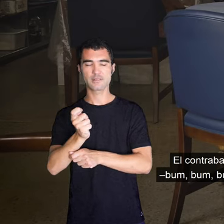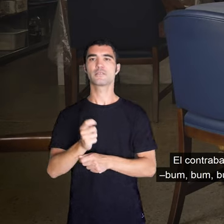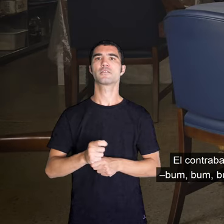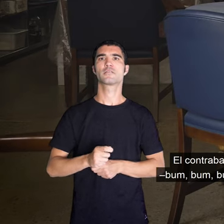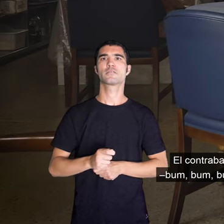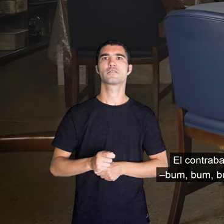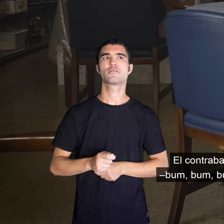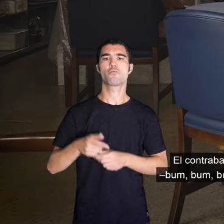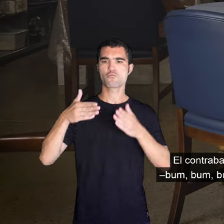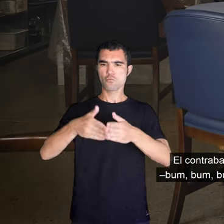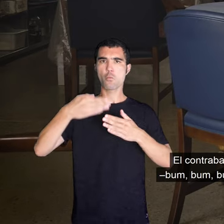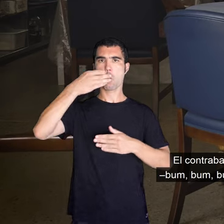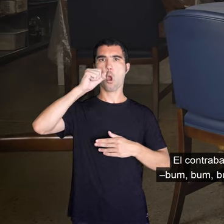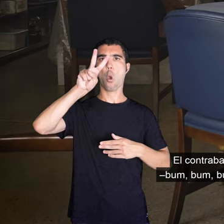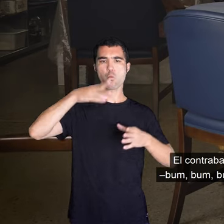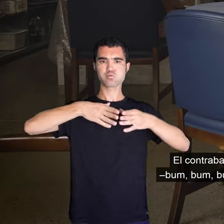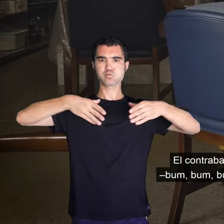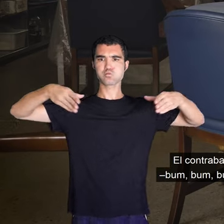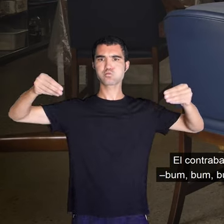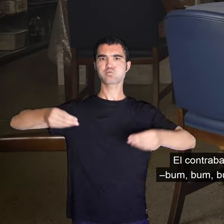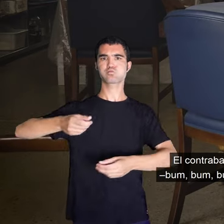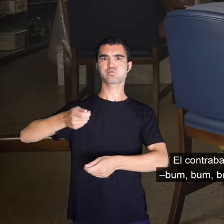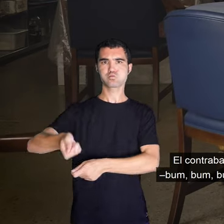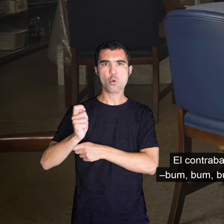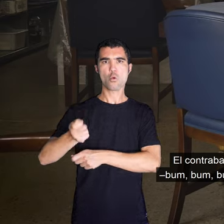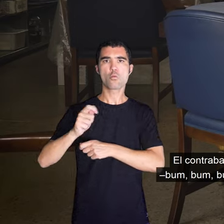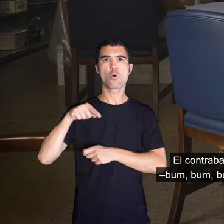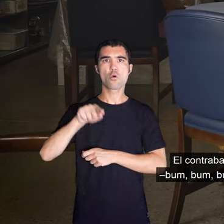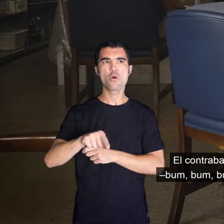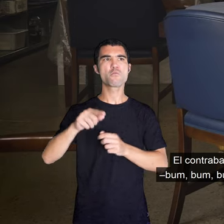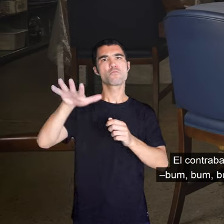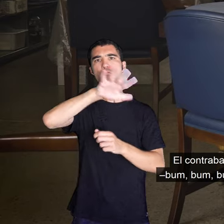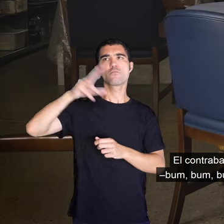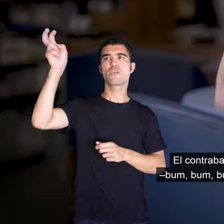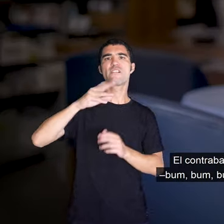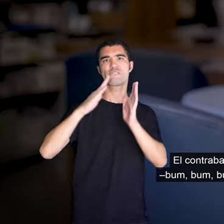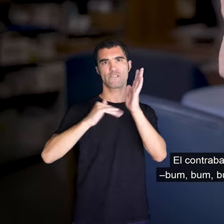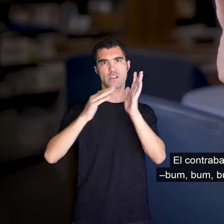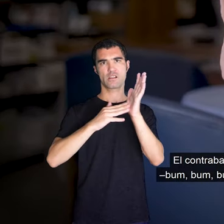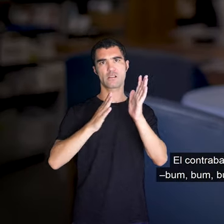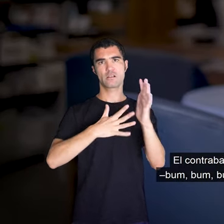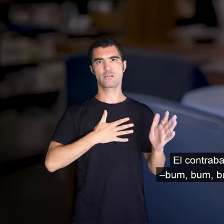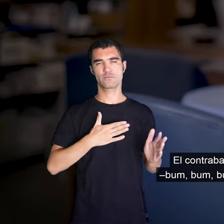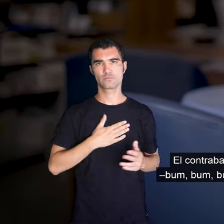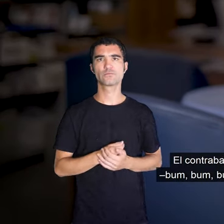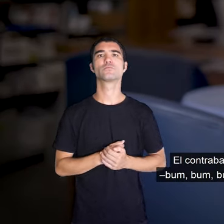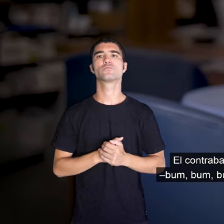era una barca de bou aquí, bum, bum, bum, bum, bum. I era una barca de per València. I jo,